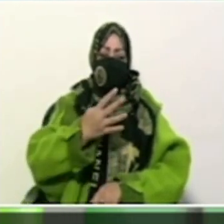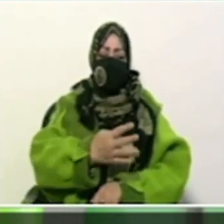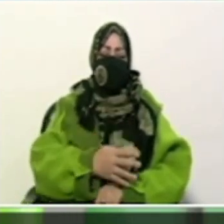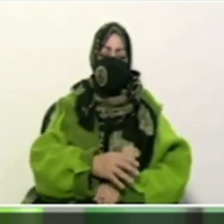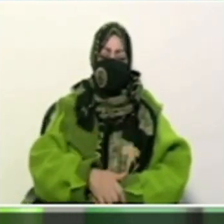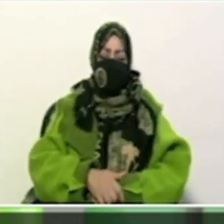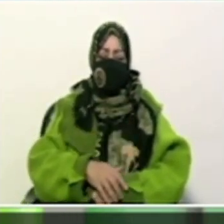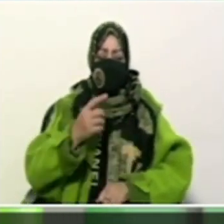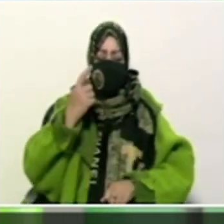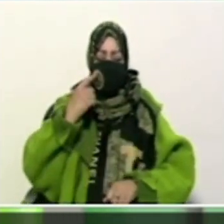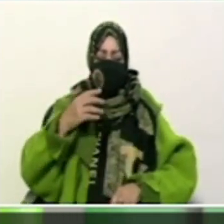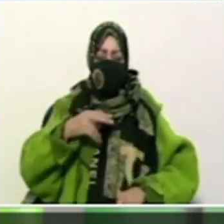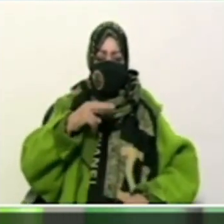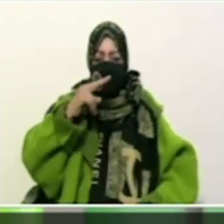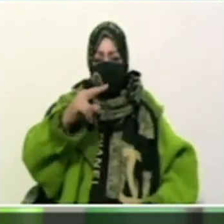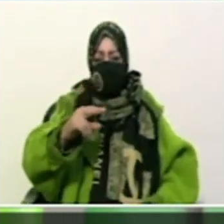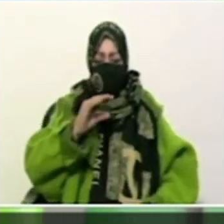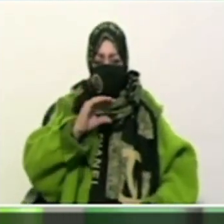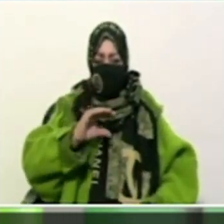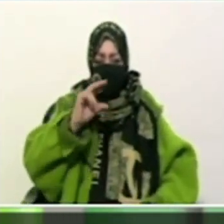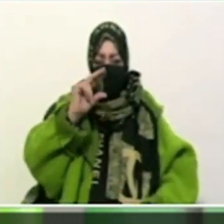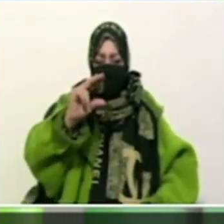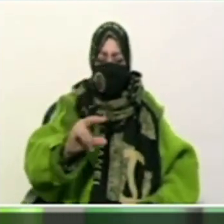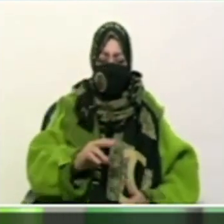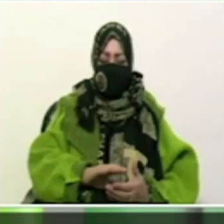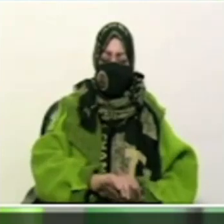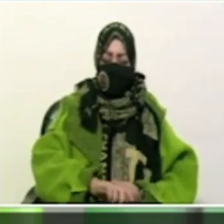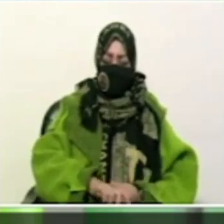معنا الأخ علي من بنغازي، أهلا وسهلا بك.